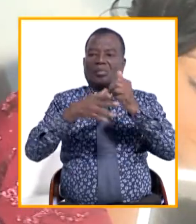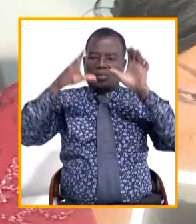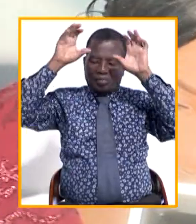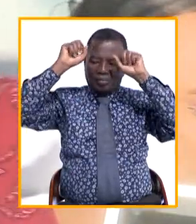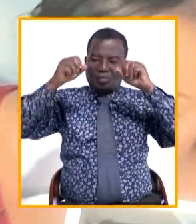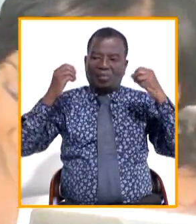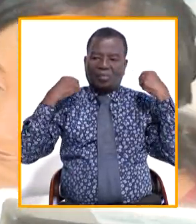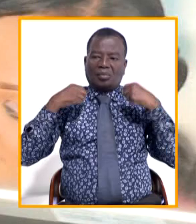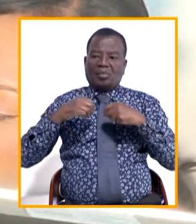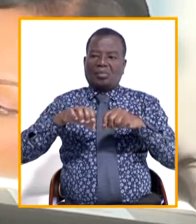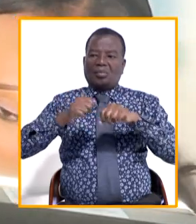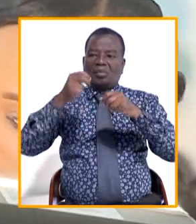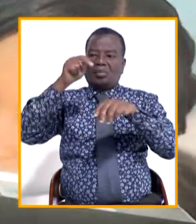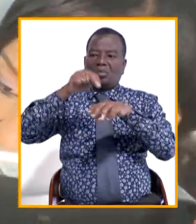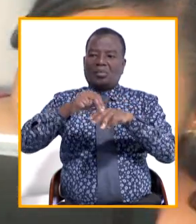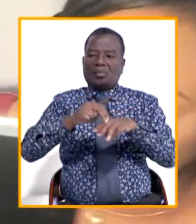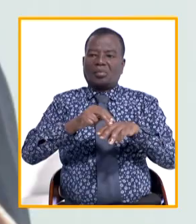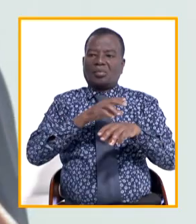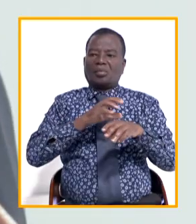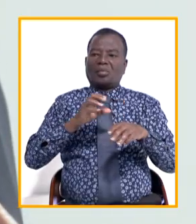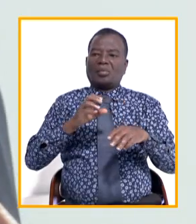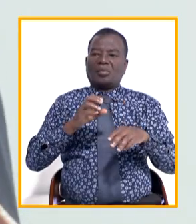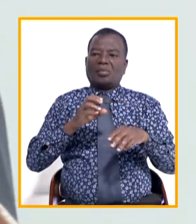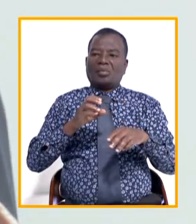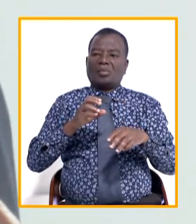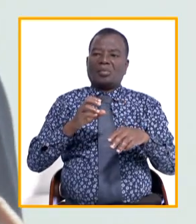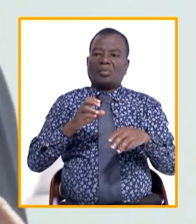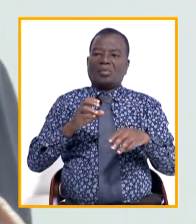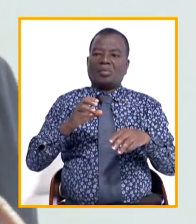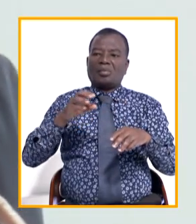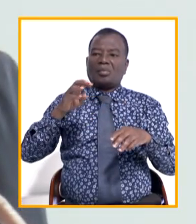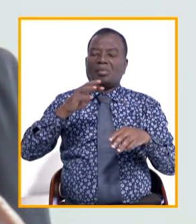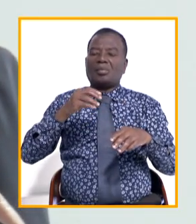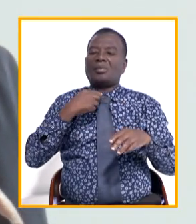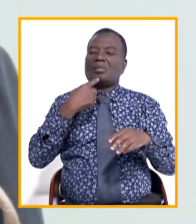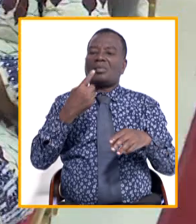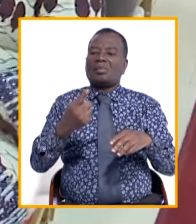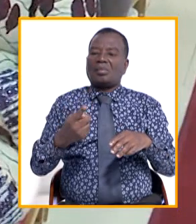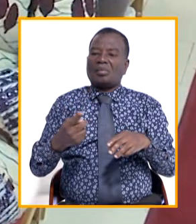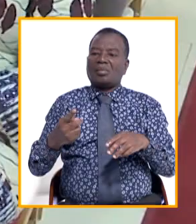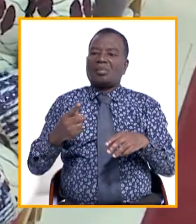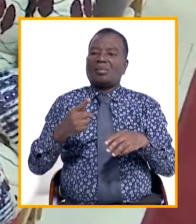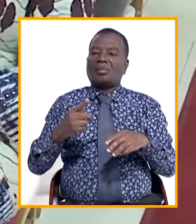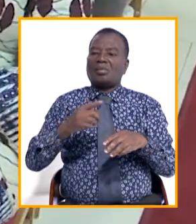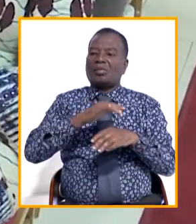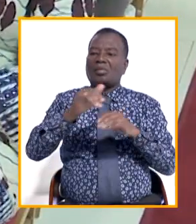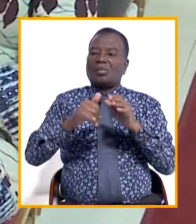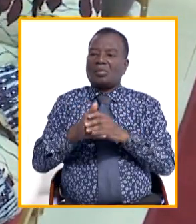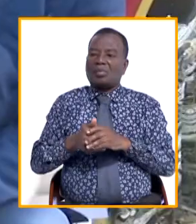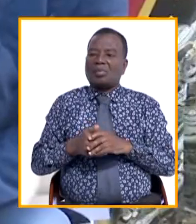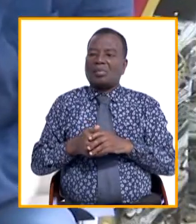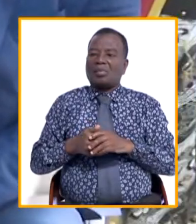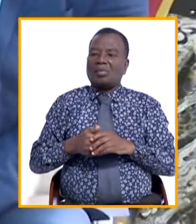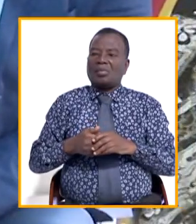présidente de la Cour de cassation, Chantal Camara. Mamadou Koné rappelle les atouts qui ont concouru en